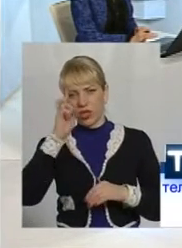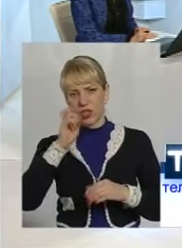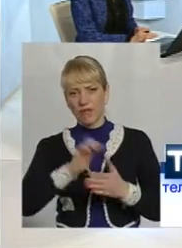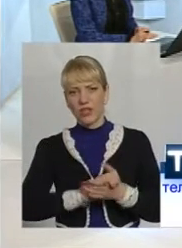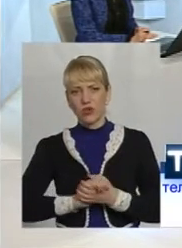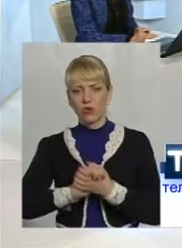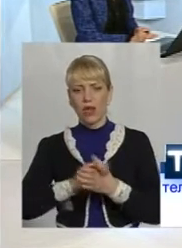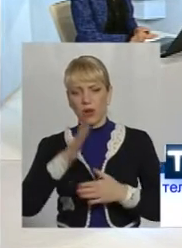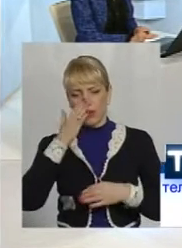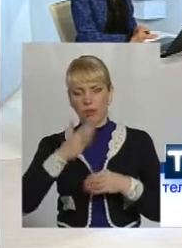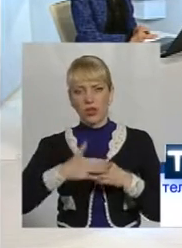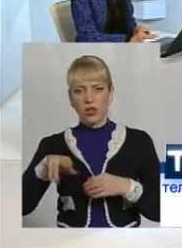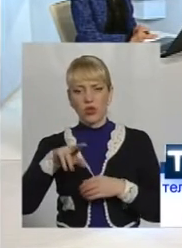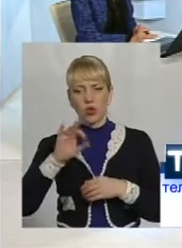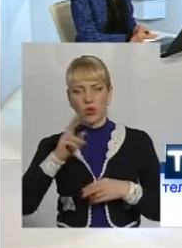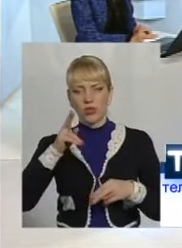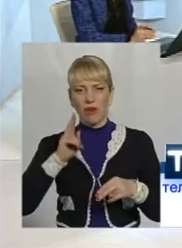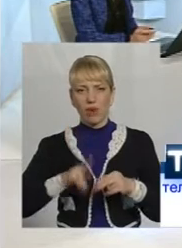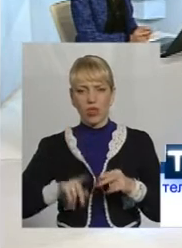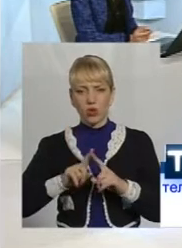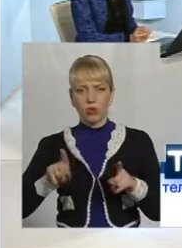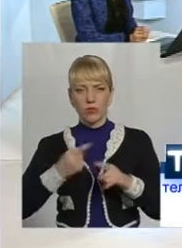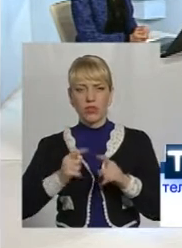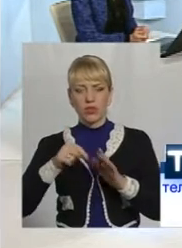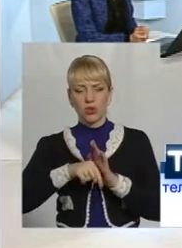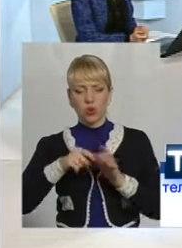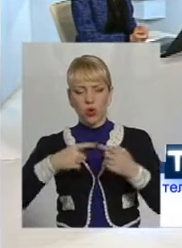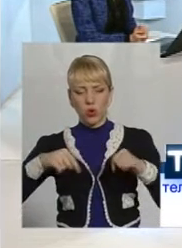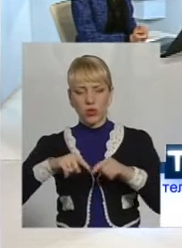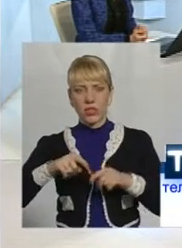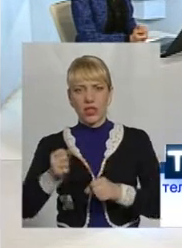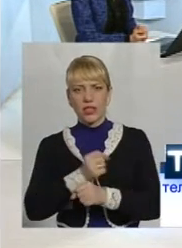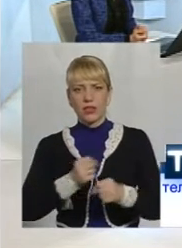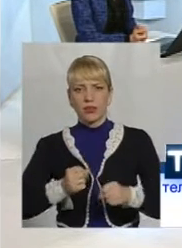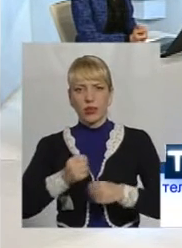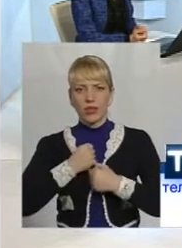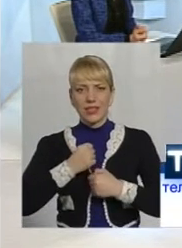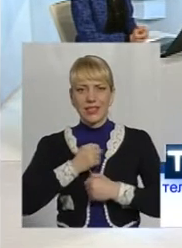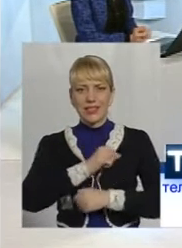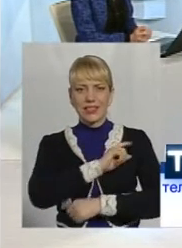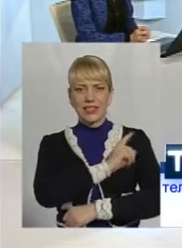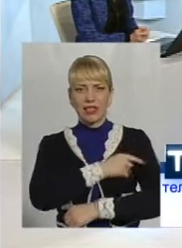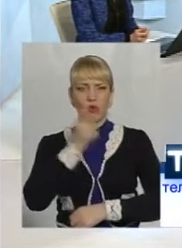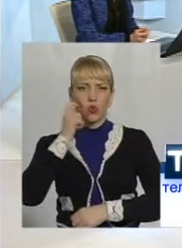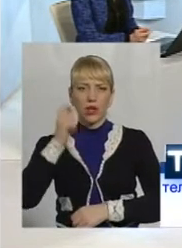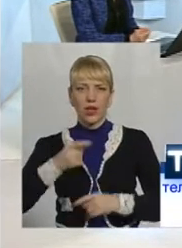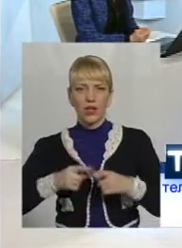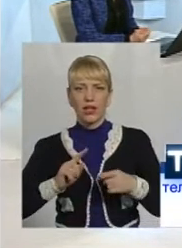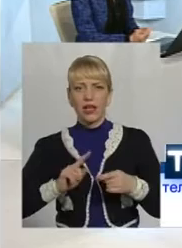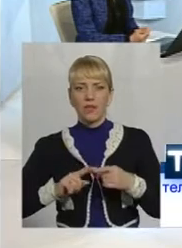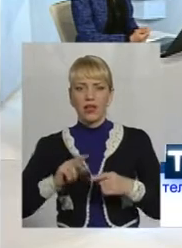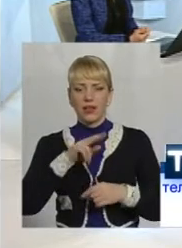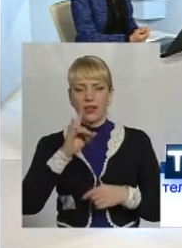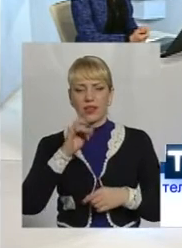наближалося до завершення, особливо це стосується розділу Збройні сили України, то Іван Федорович Драч від